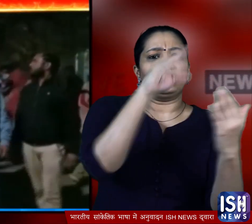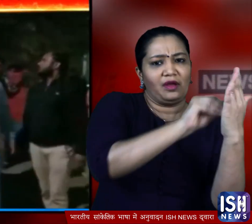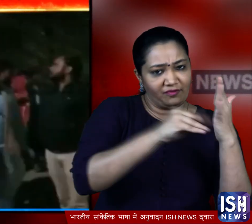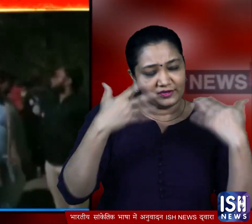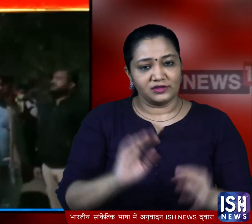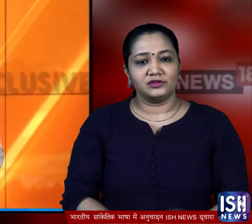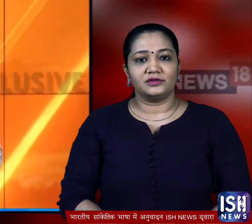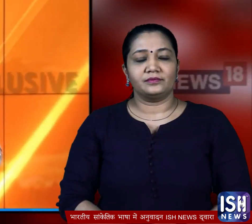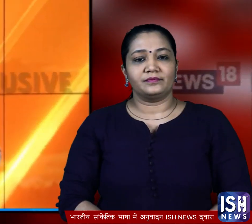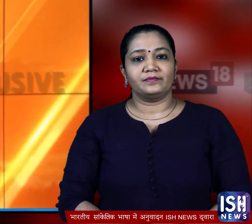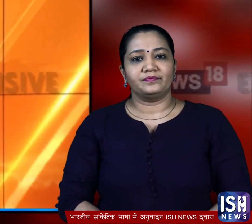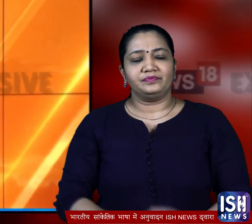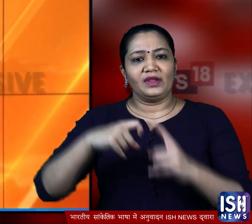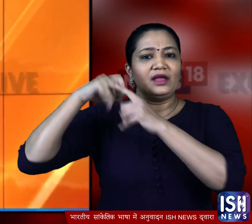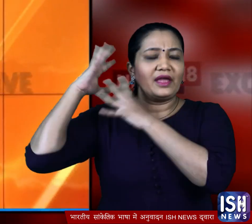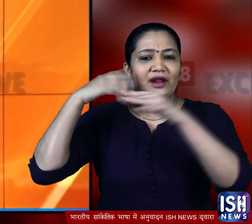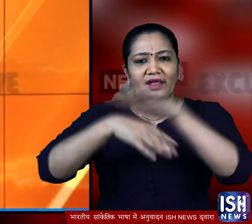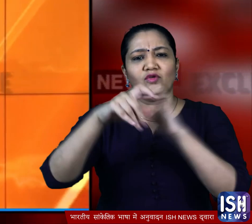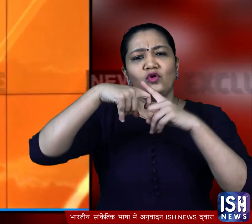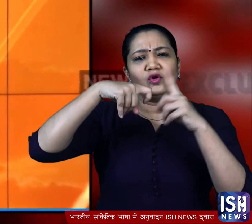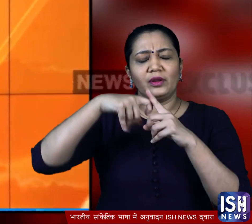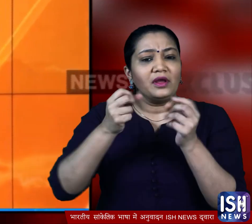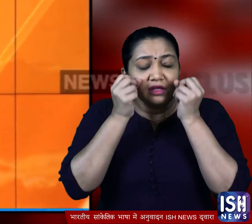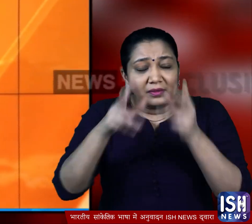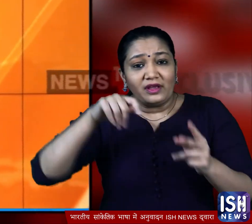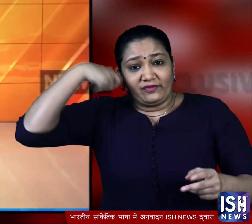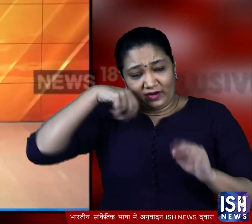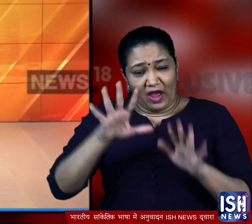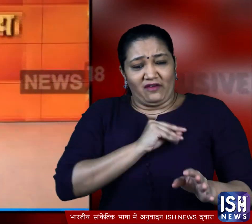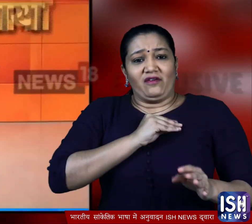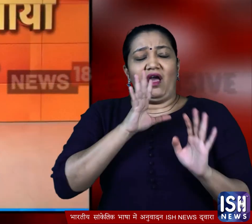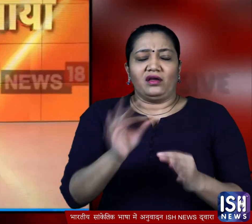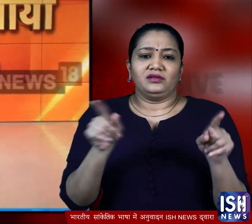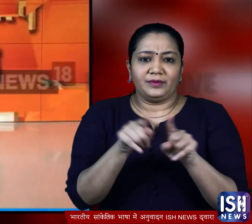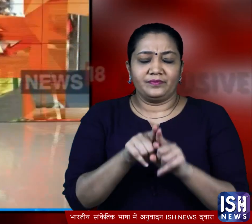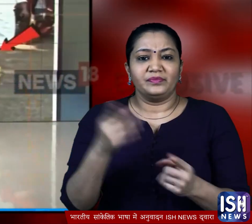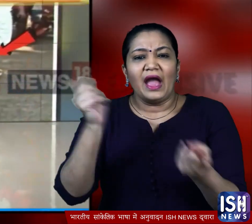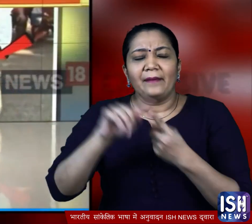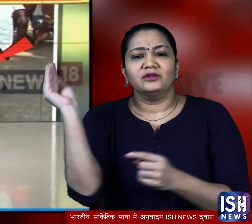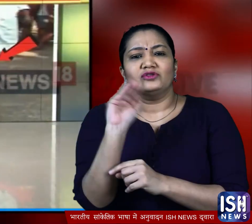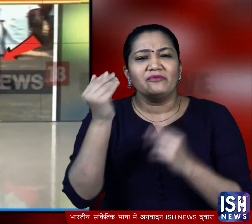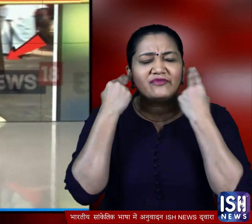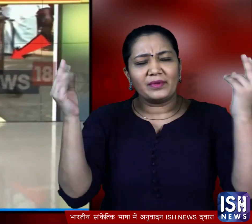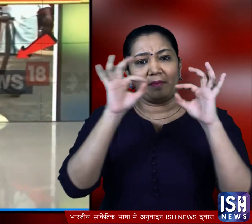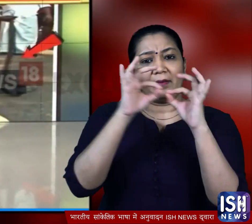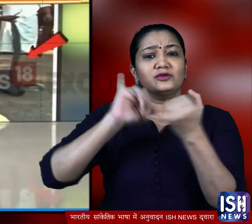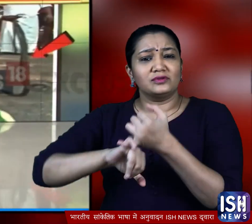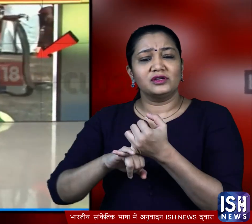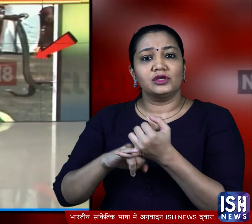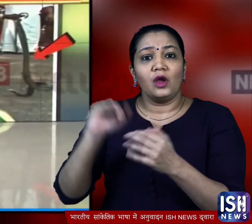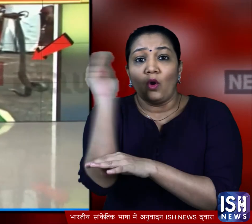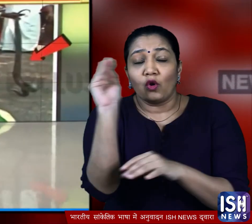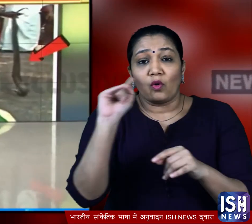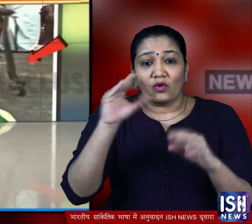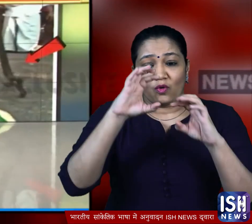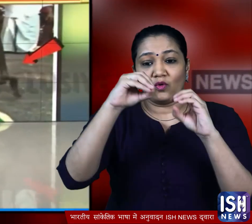ने मुकदमा दर्ज कर लिया। केरल के कोट्टायम से डरा देने वाली कुछ तस्वीरें सामने आई। वहां सांप पकड़ने के लिए मशहूर वावा सुरेश को